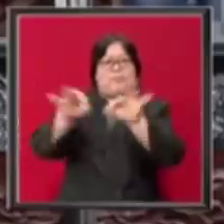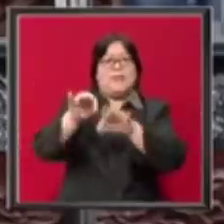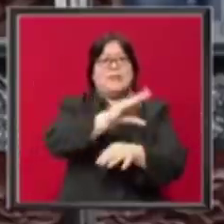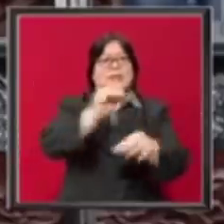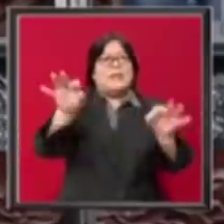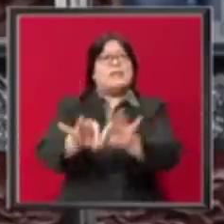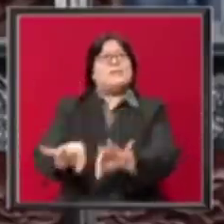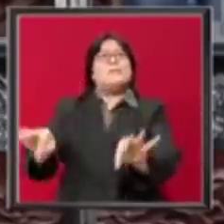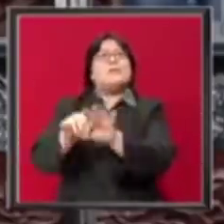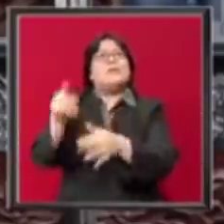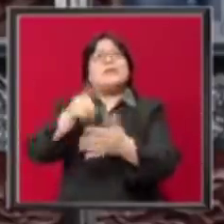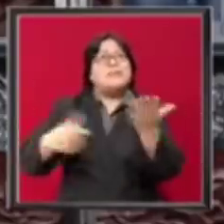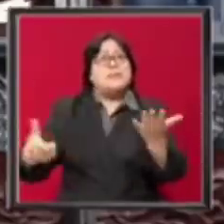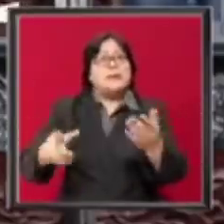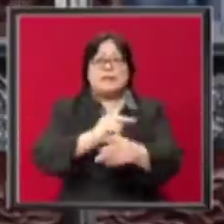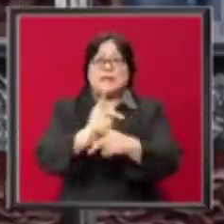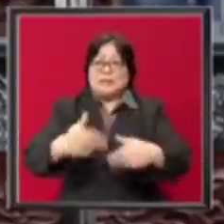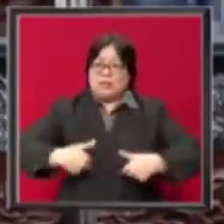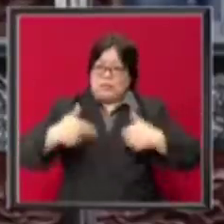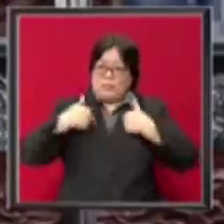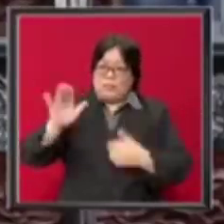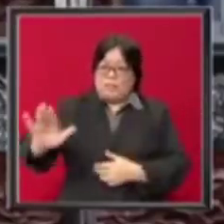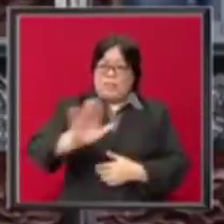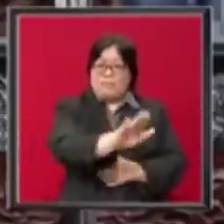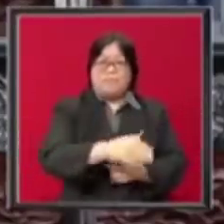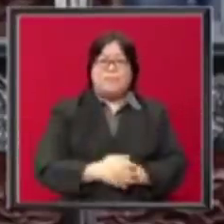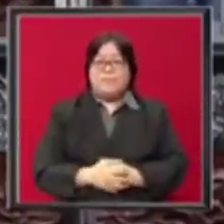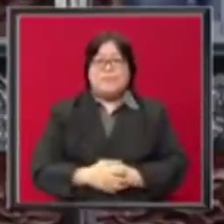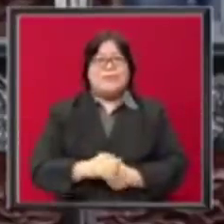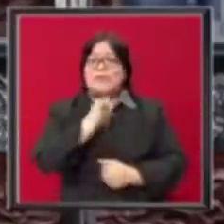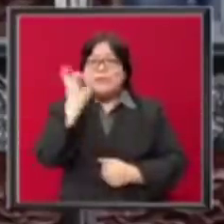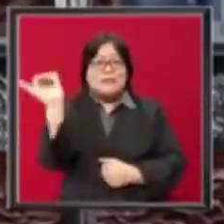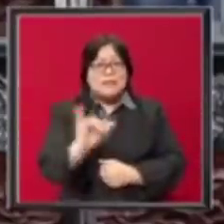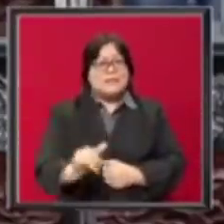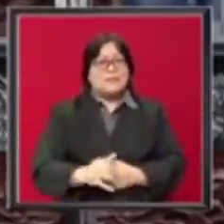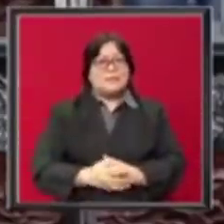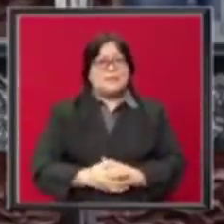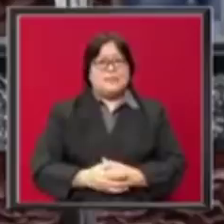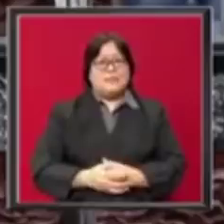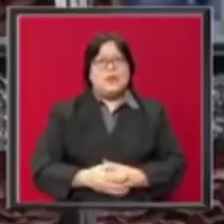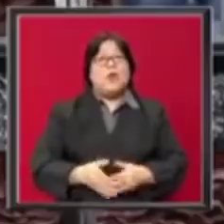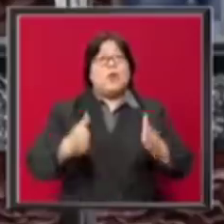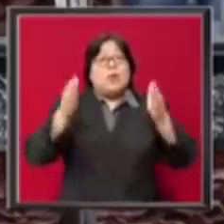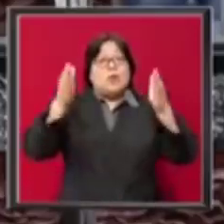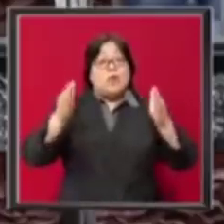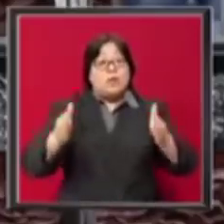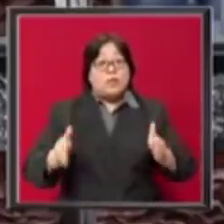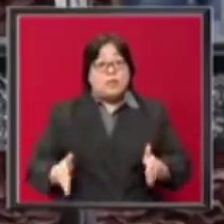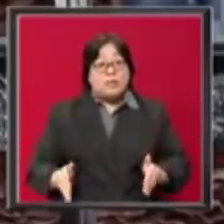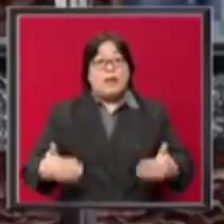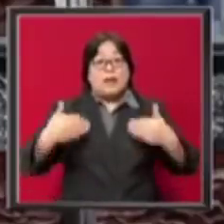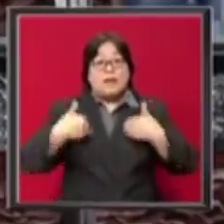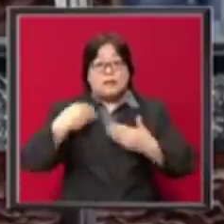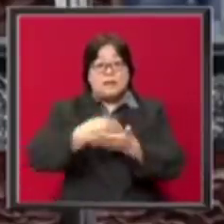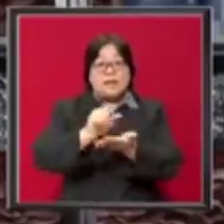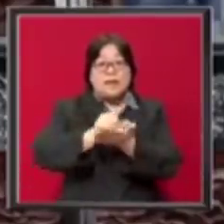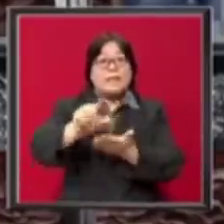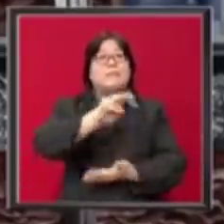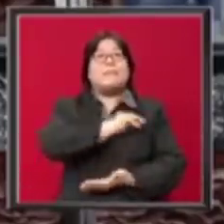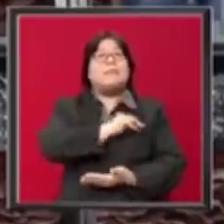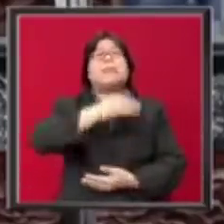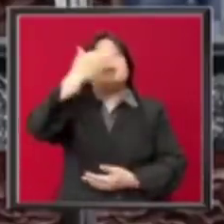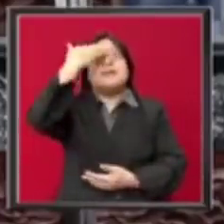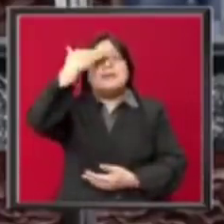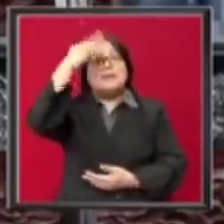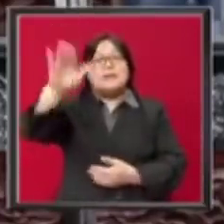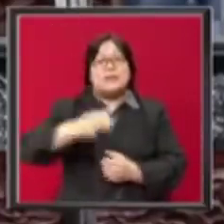juga kepentingan jaga kehidupan mereka, ya. Tak sama. Orang yang ada pendapatan gaji menteri, dia tak